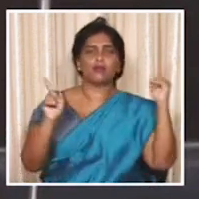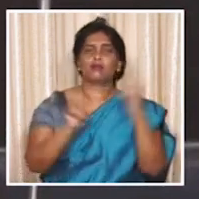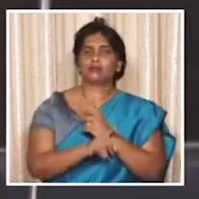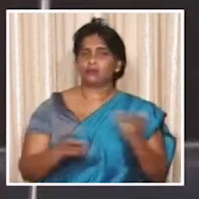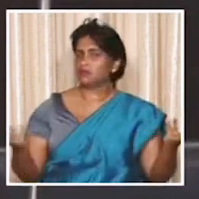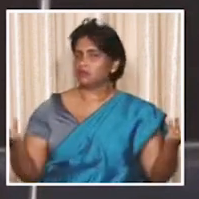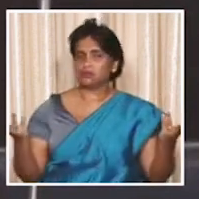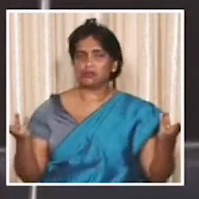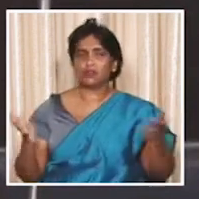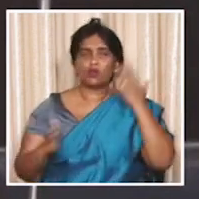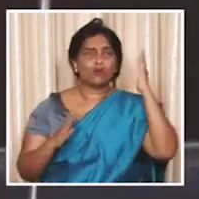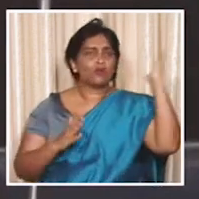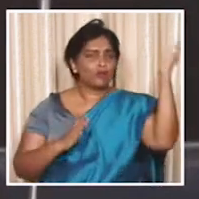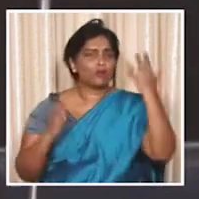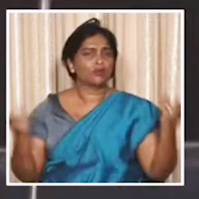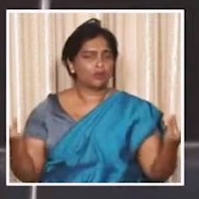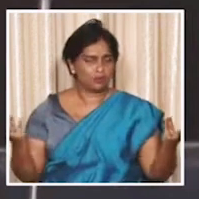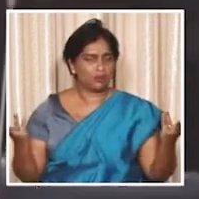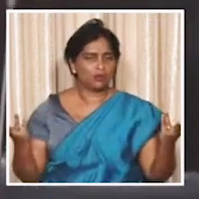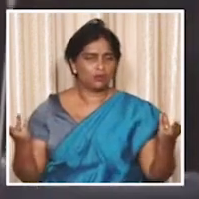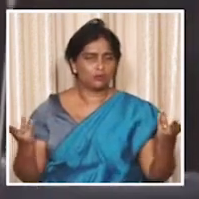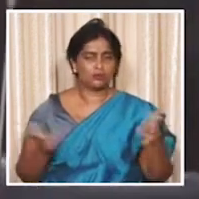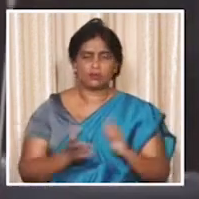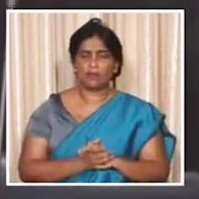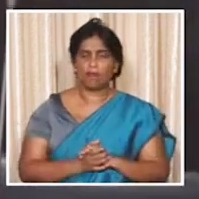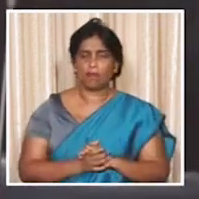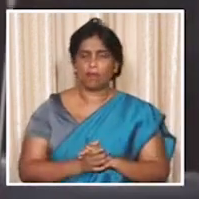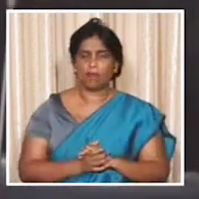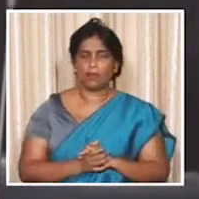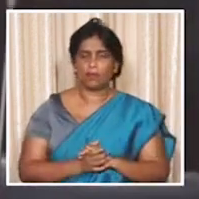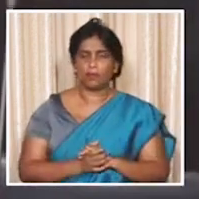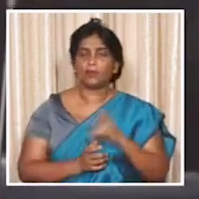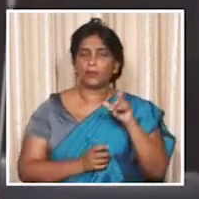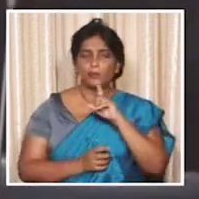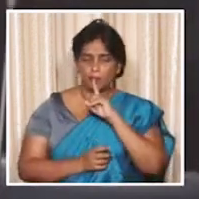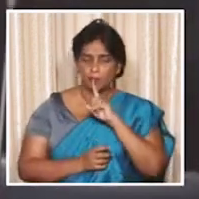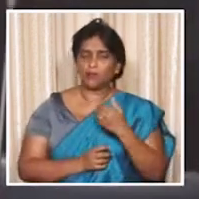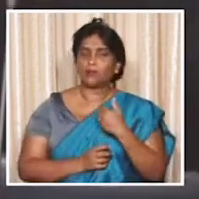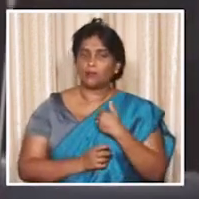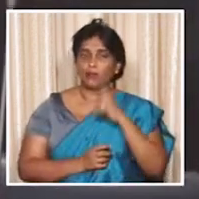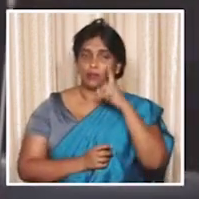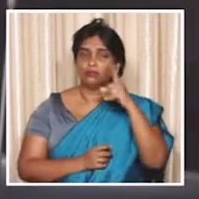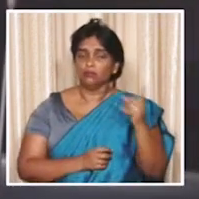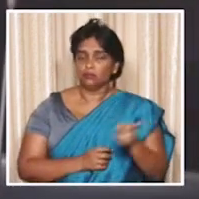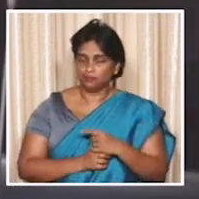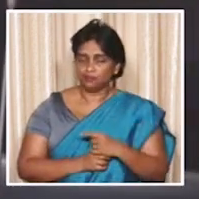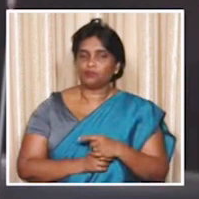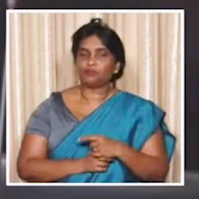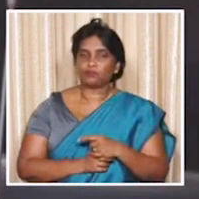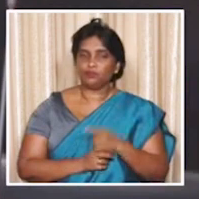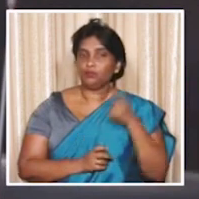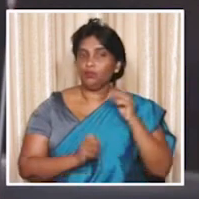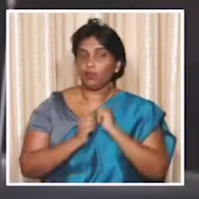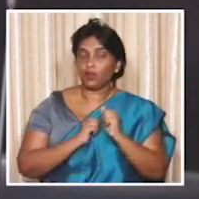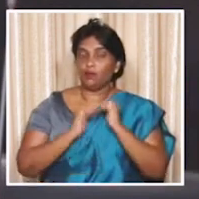මොන ක්‍රමේ මේ ලෝකේ කොයි රටෙන් තියන්නේ ඒක? දැන් ඔබතුමාට පෑදිලුව සදාන කරන්න ඕනේ අපිට එක දවසකට මේ